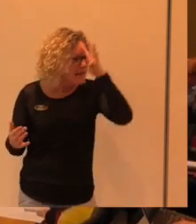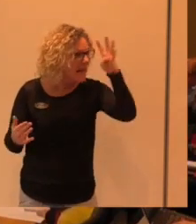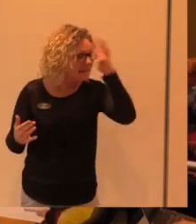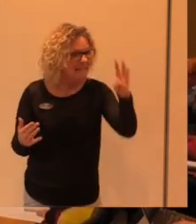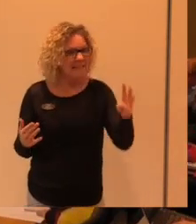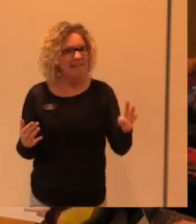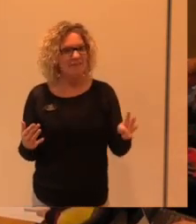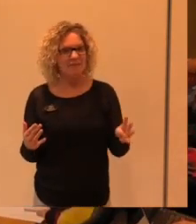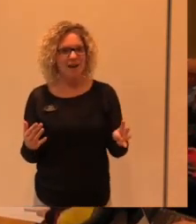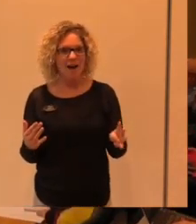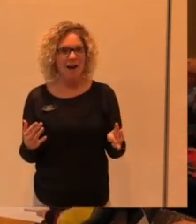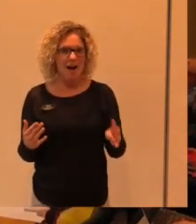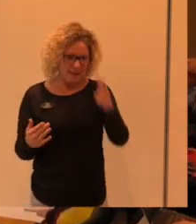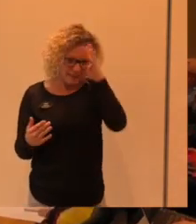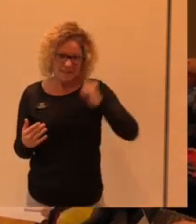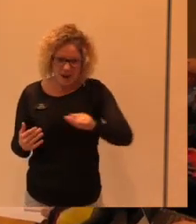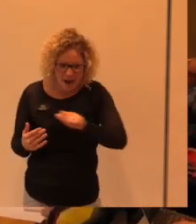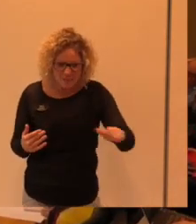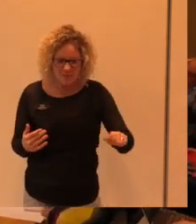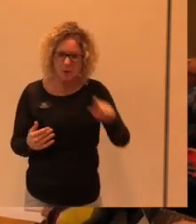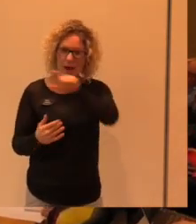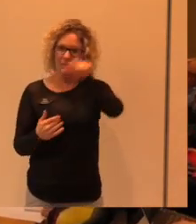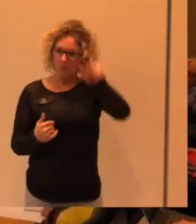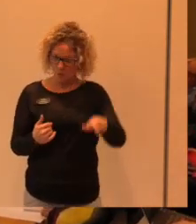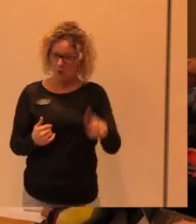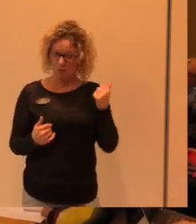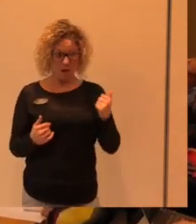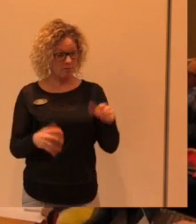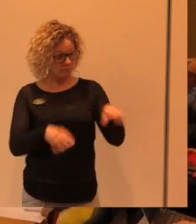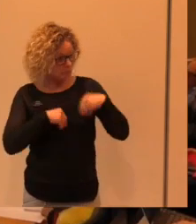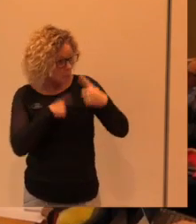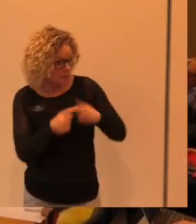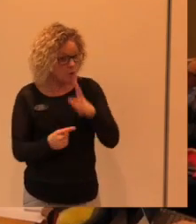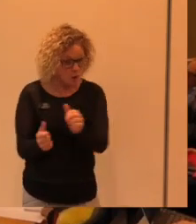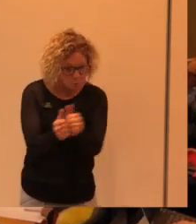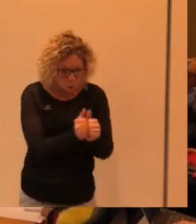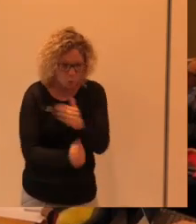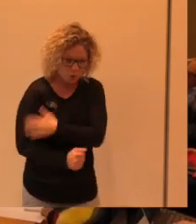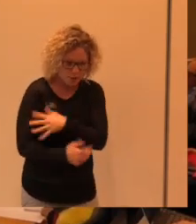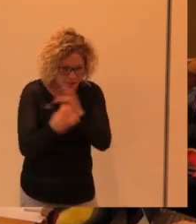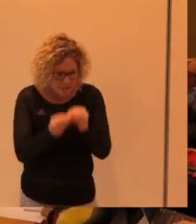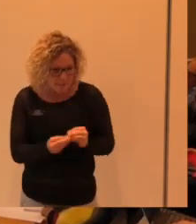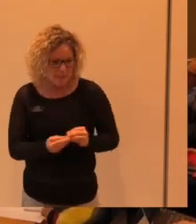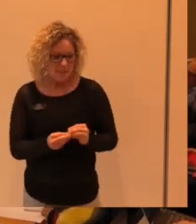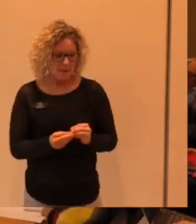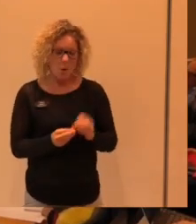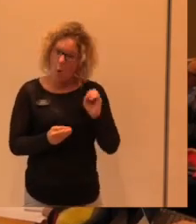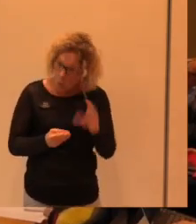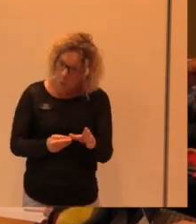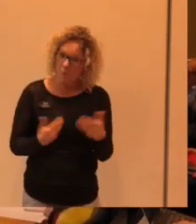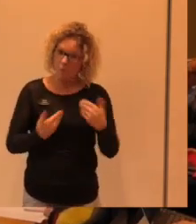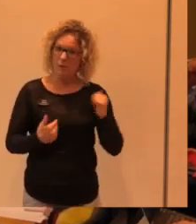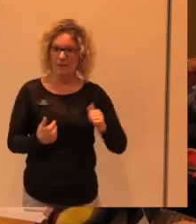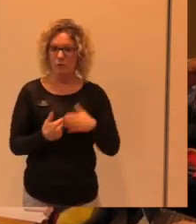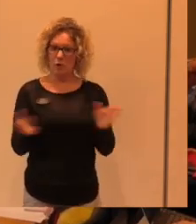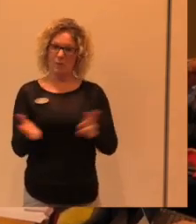Många kreativa användare och entreprenörer som kan utveckla nya produkter och tjänster om de har tillgång då till öppen data